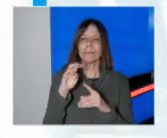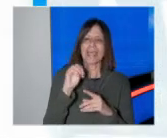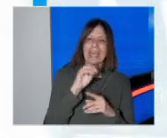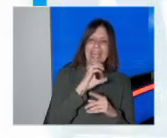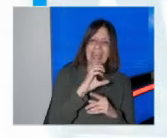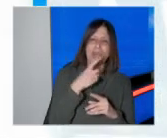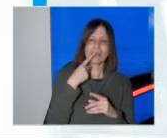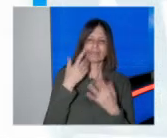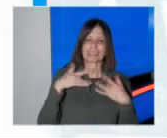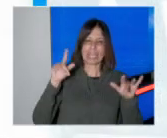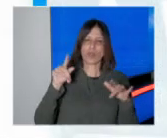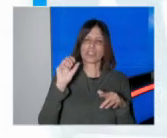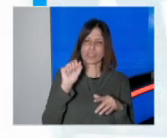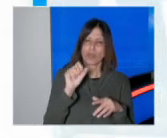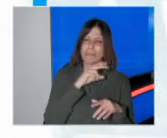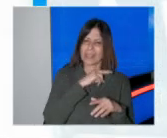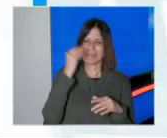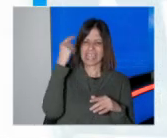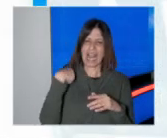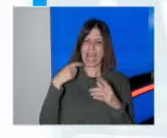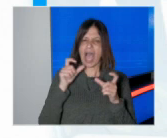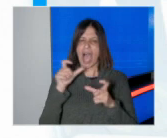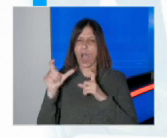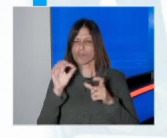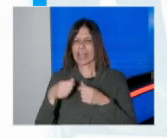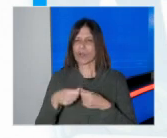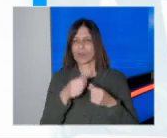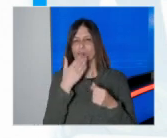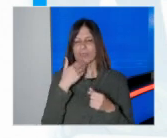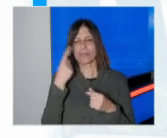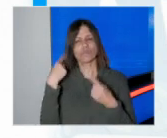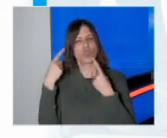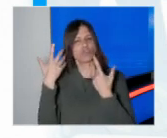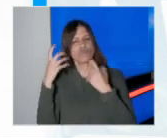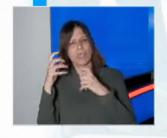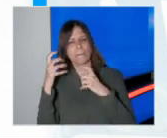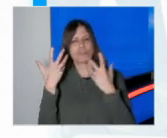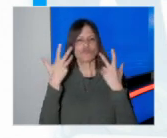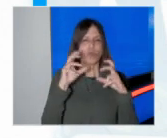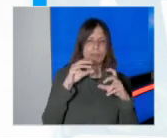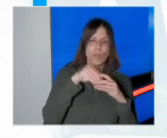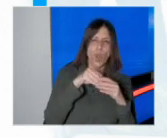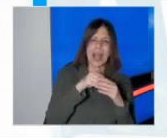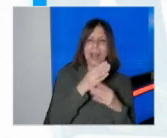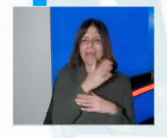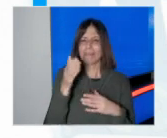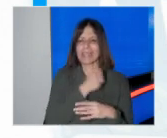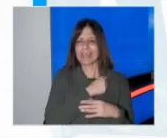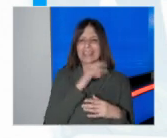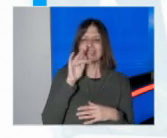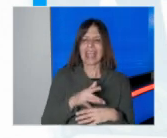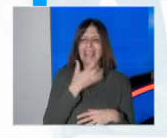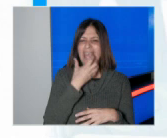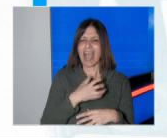ההתנערות מסמוטריץ' בבריטניה מזכירה לי את החרמות של ארגונים יהודים בשנות ה-70 וה-80, כולל בימין הדתי נגד הרב מאיר